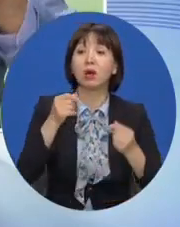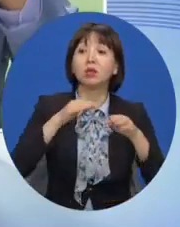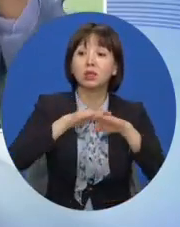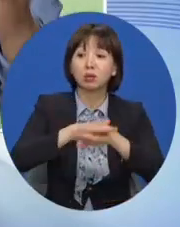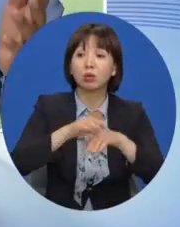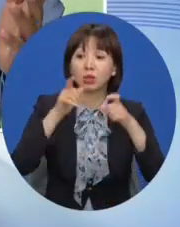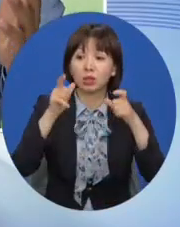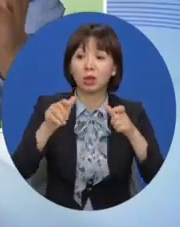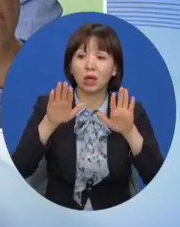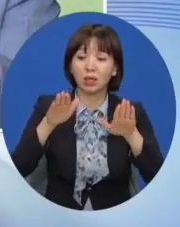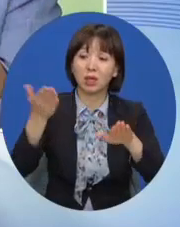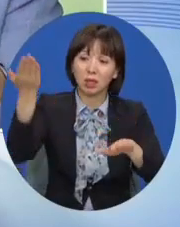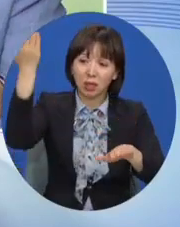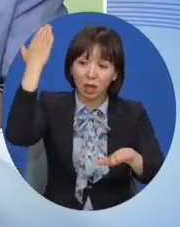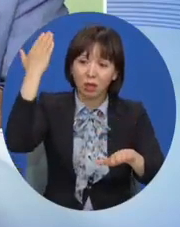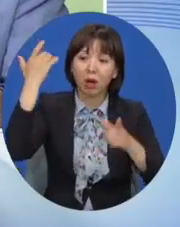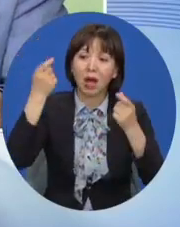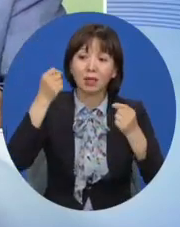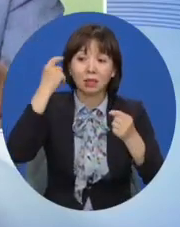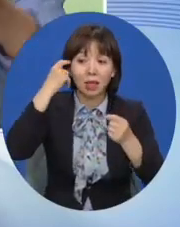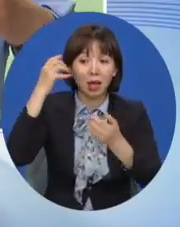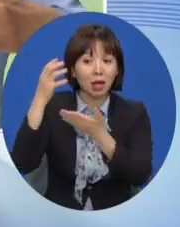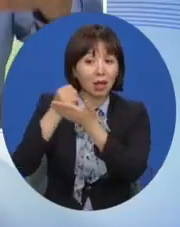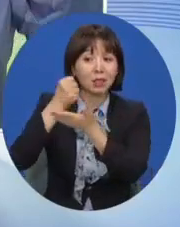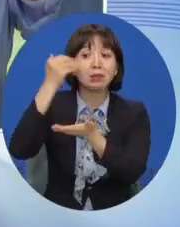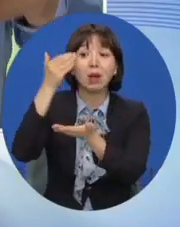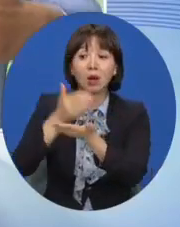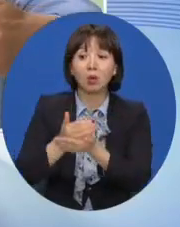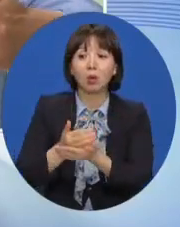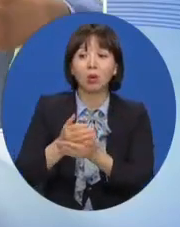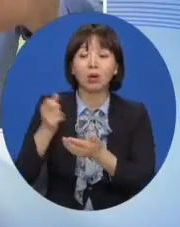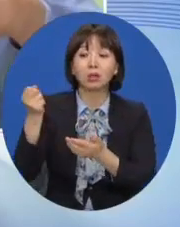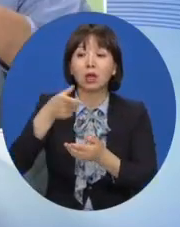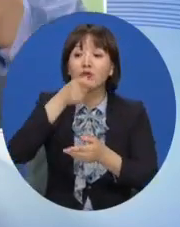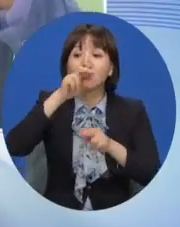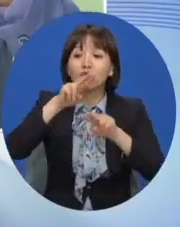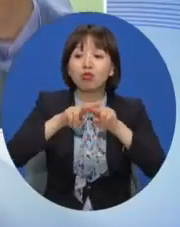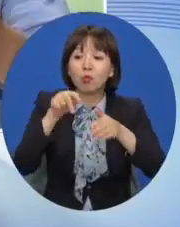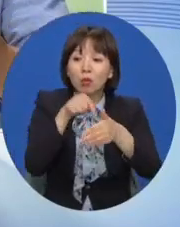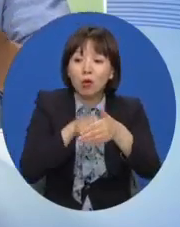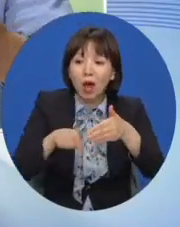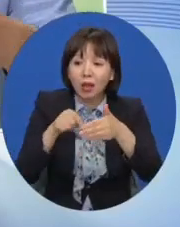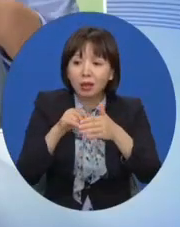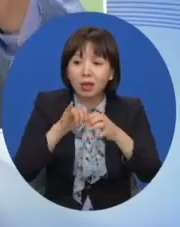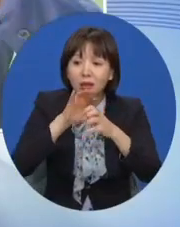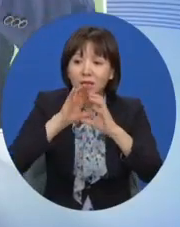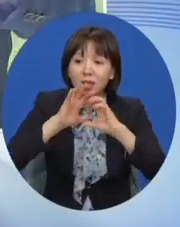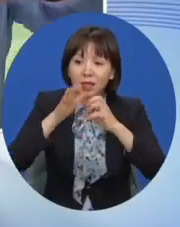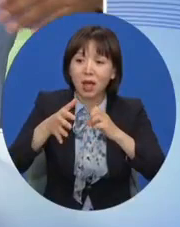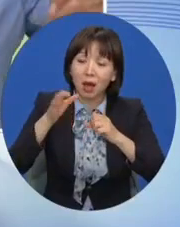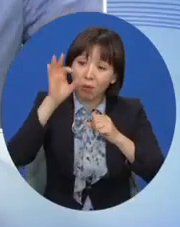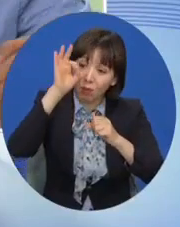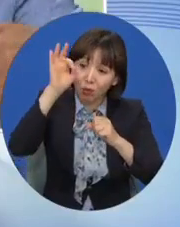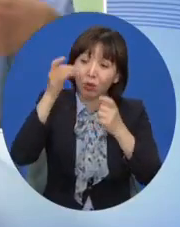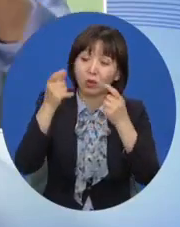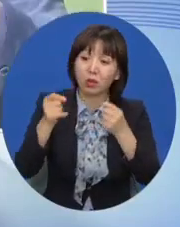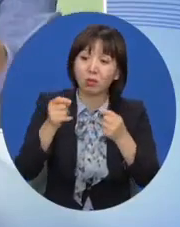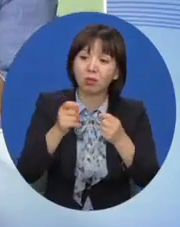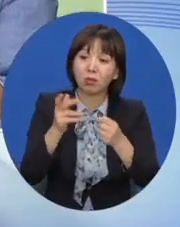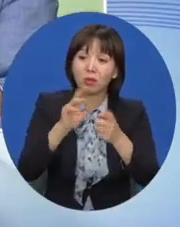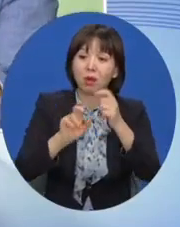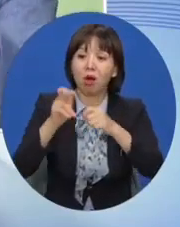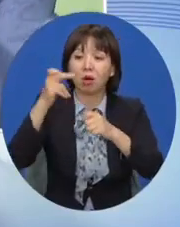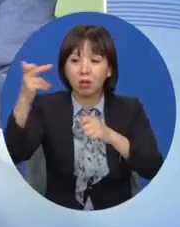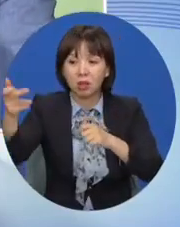이제는 과거와 같은 생각하고 가지 마십시오. 자꾸 우물 안에서 세상을 보는 것처럼 이것이 더 크다 작다